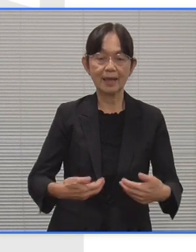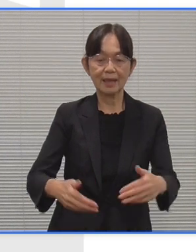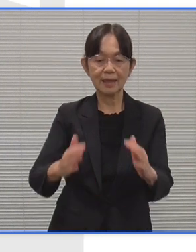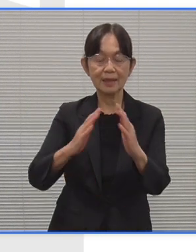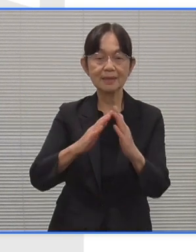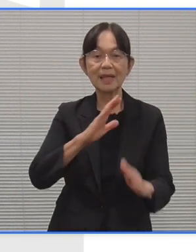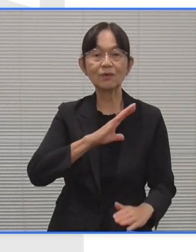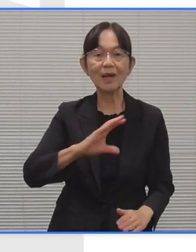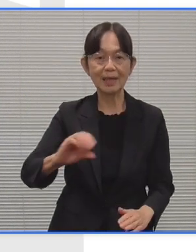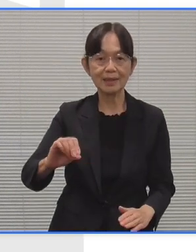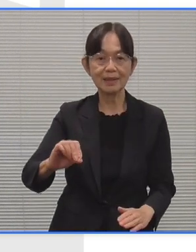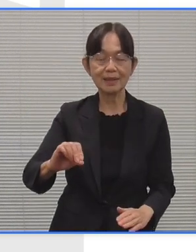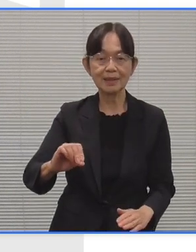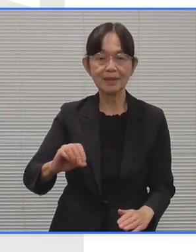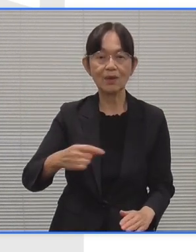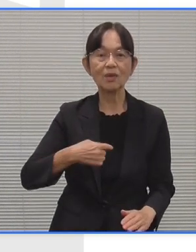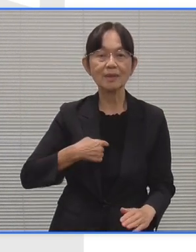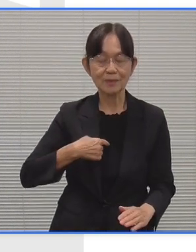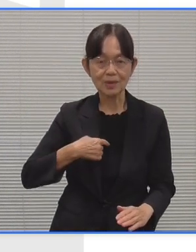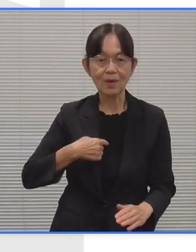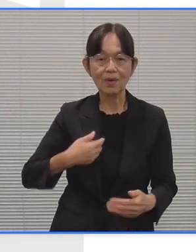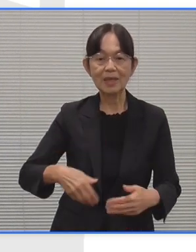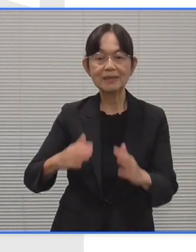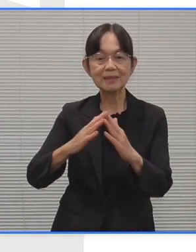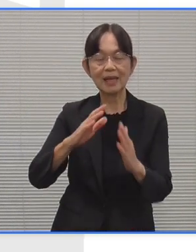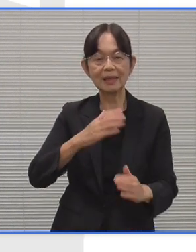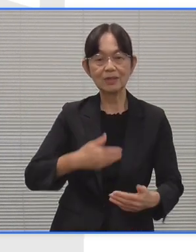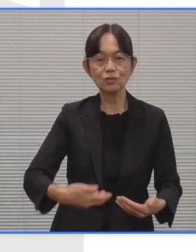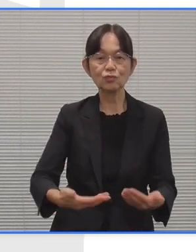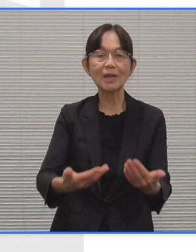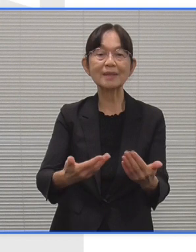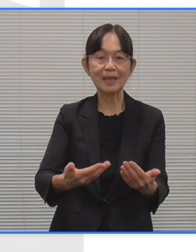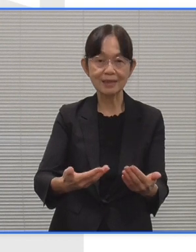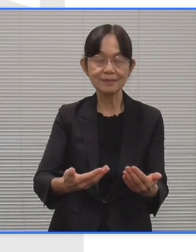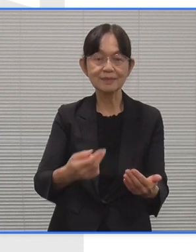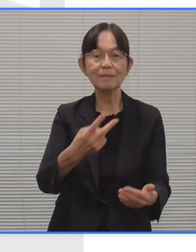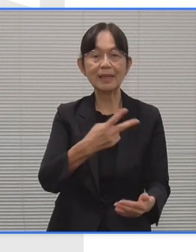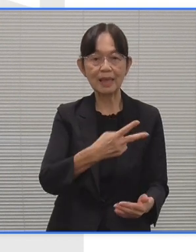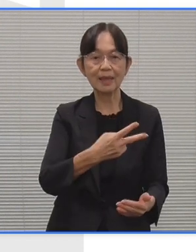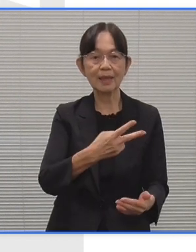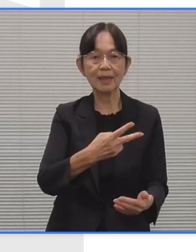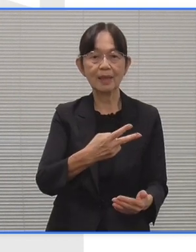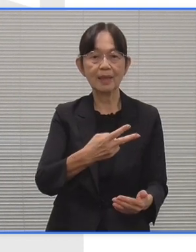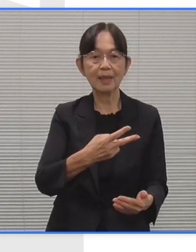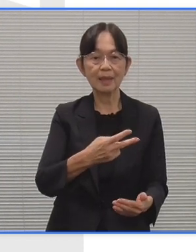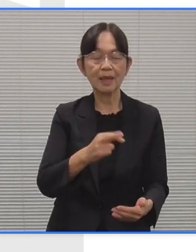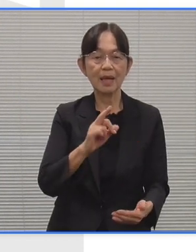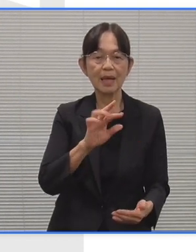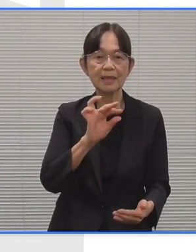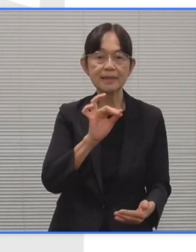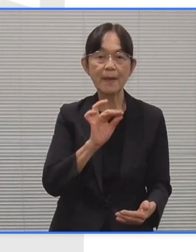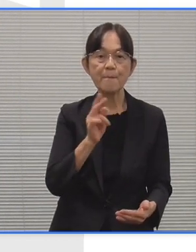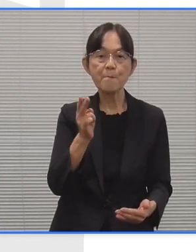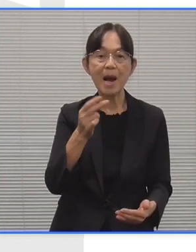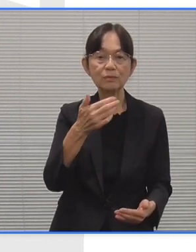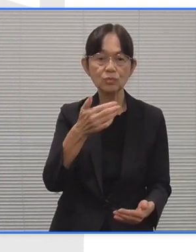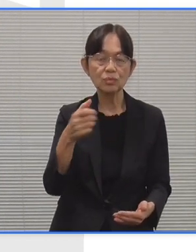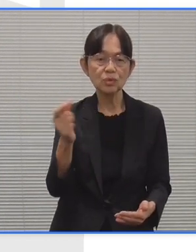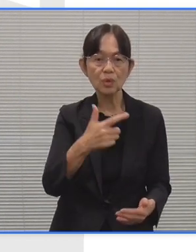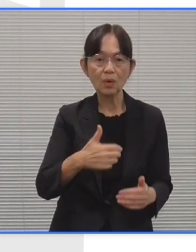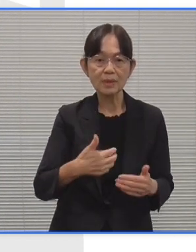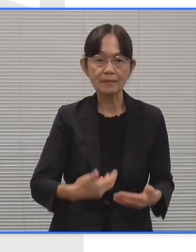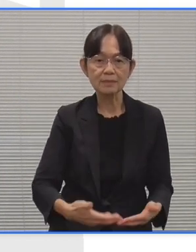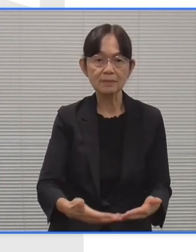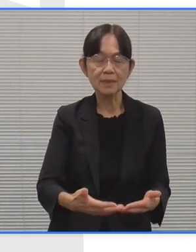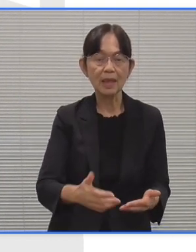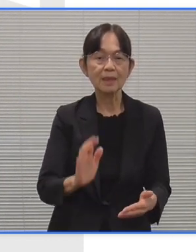で、ご実家の方で出産される、あるいは、切迫早産などいろんな理由でなかなかこう